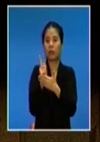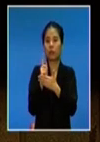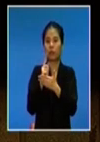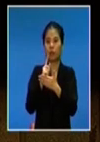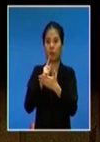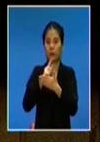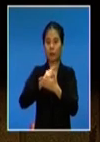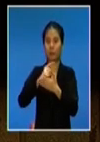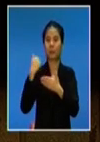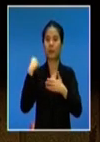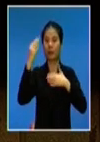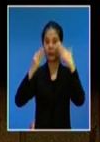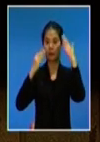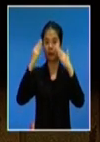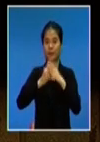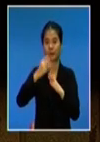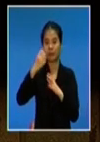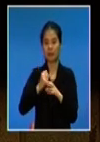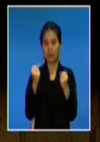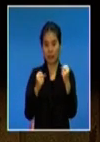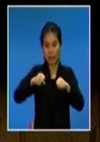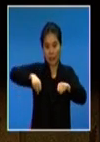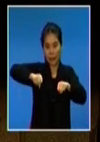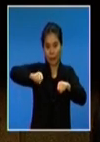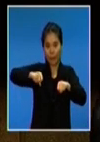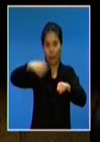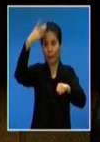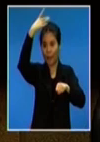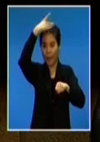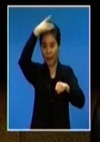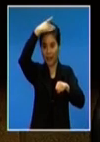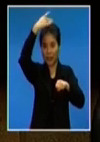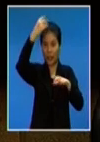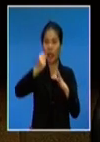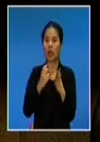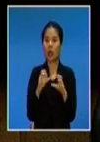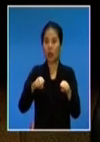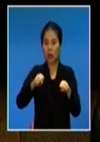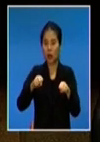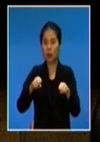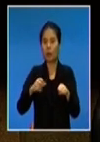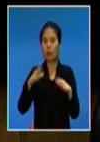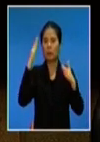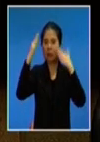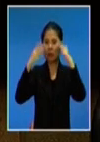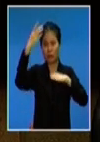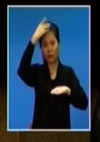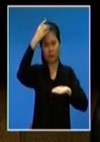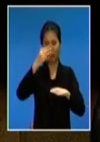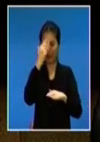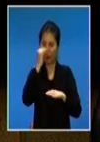พอเข้าเขตมาเลเซียครับหมวกกันน็อกที่อยู่ในตะกร้าหน้ารถเอามาใส่ศีรษะทันทีคนเดิมฮะ